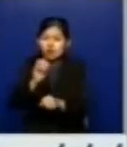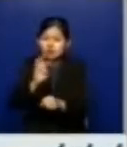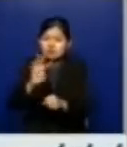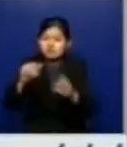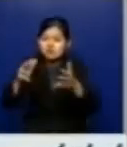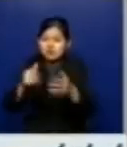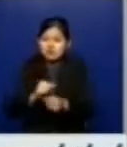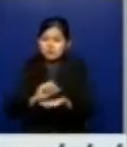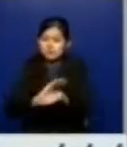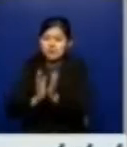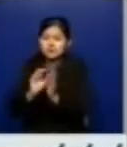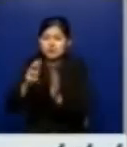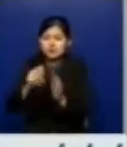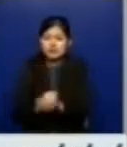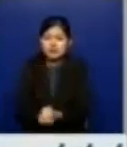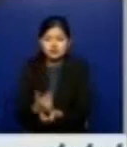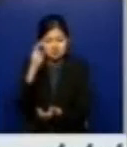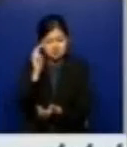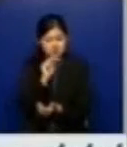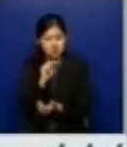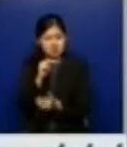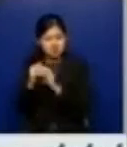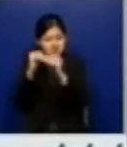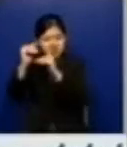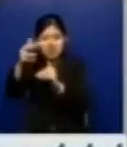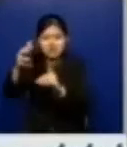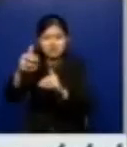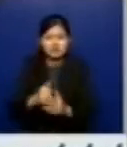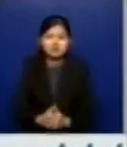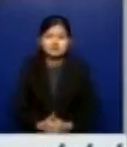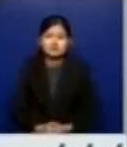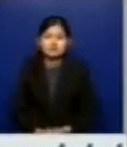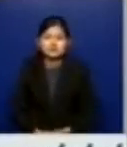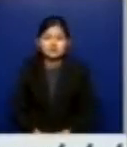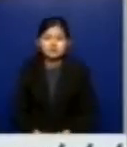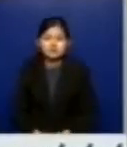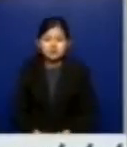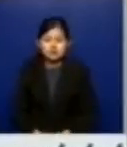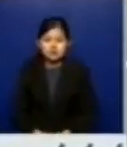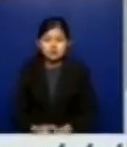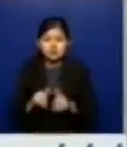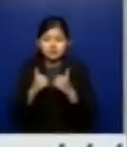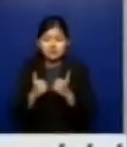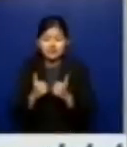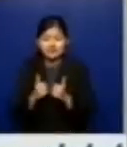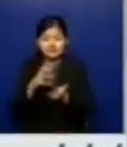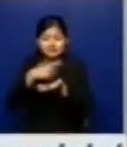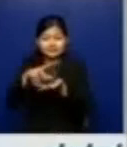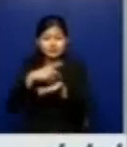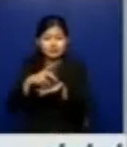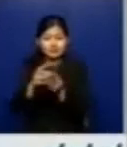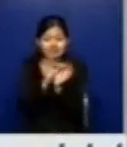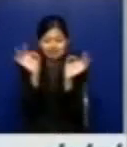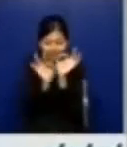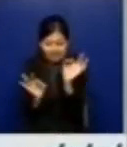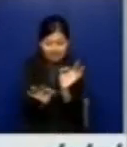บเดิมมองแล้วไม่มีอนาคตเลยครับท่านประธานครับผมจะไม่พูดในส่วนที่เป็นรายละเอียดมากกว่